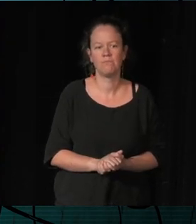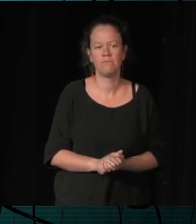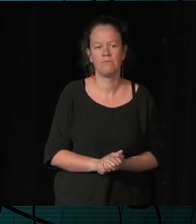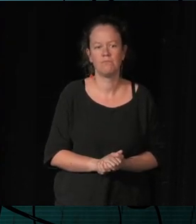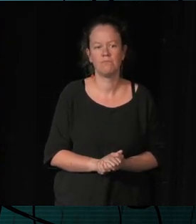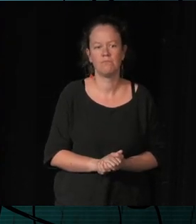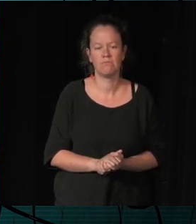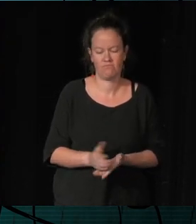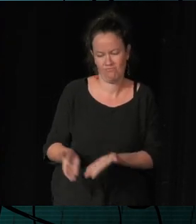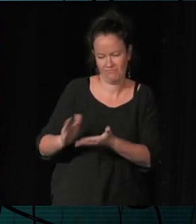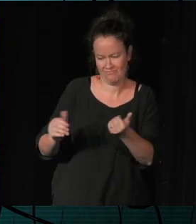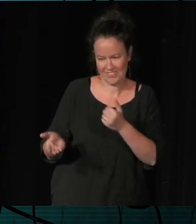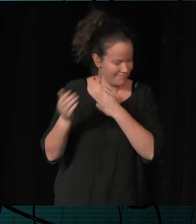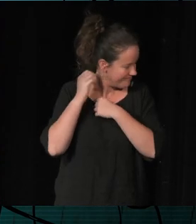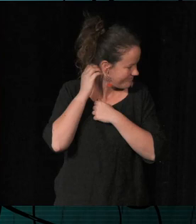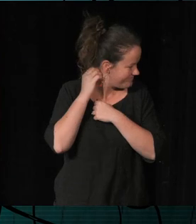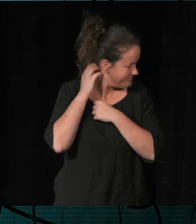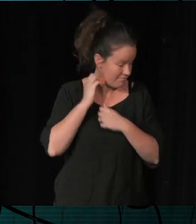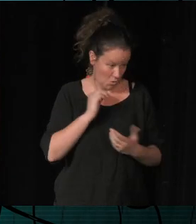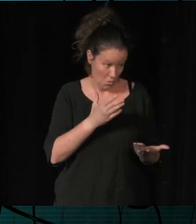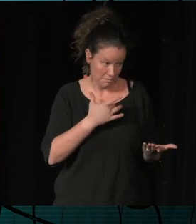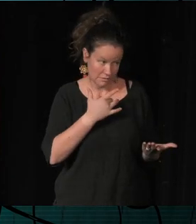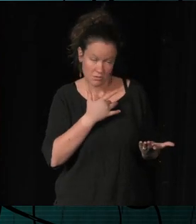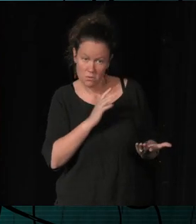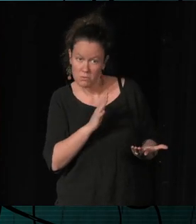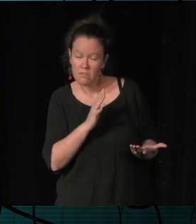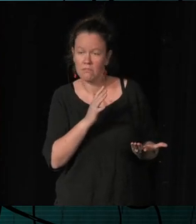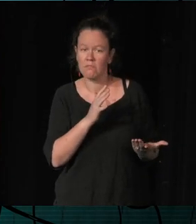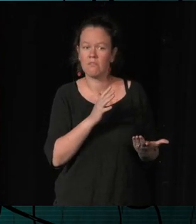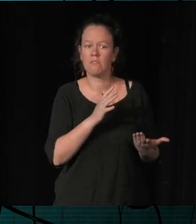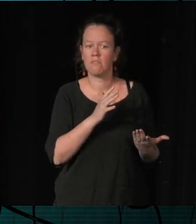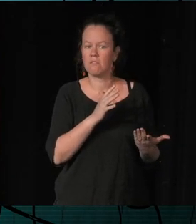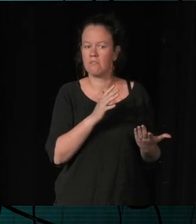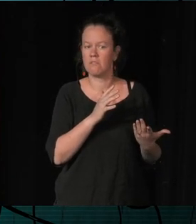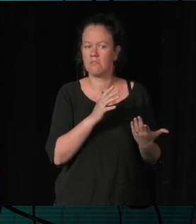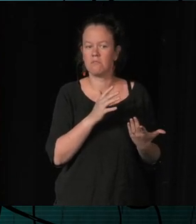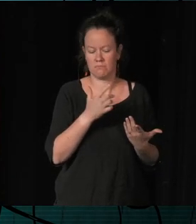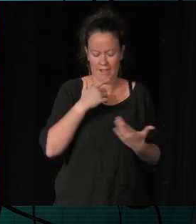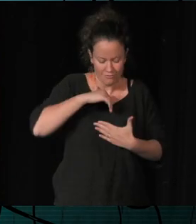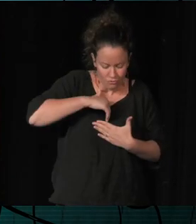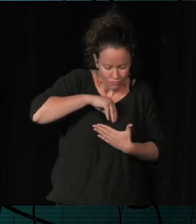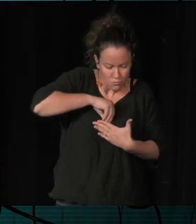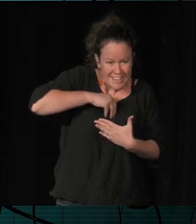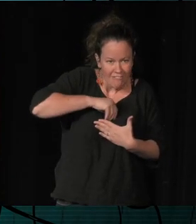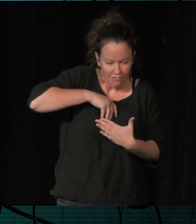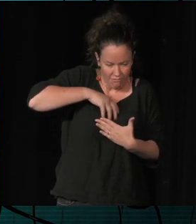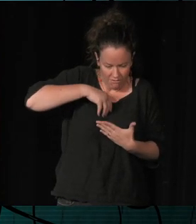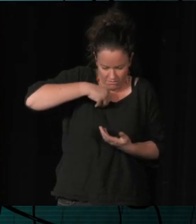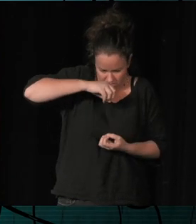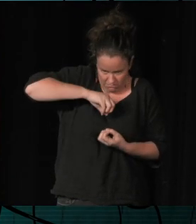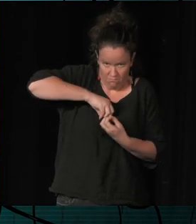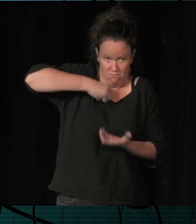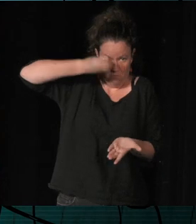Ouais, vas-y, enchaîne. C'est intéressant. Sur cette idée de projection justement du monstre, tout à l'heure, tu disais que dans un autre cadre, peut-être un peu plus